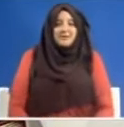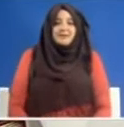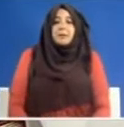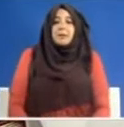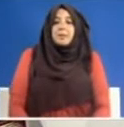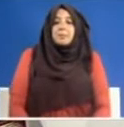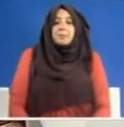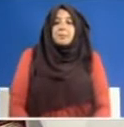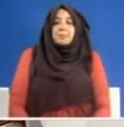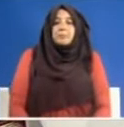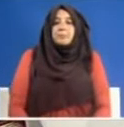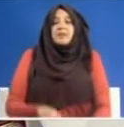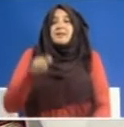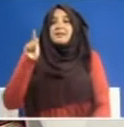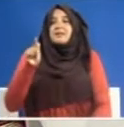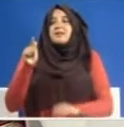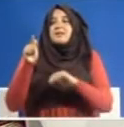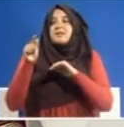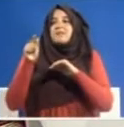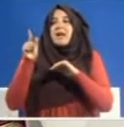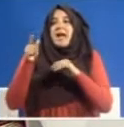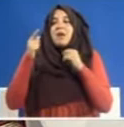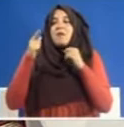إيه وقالوا لي يلزم لك محرم ولا زوج تاعي مات.